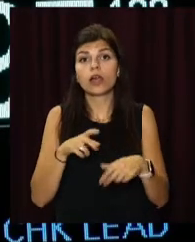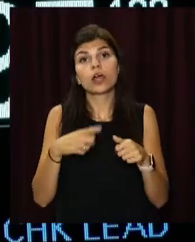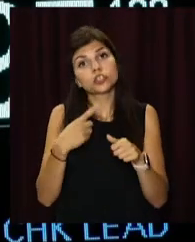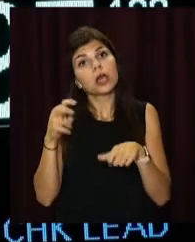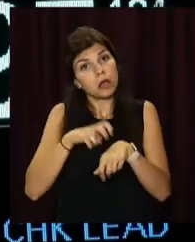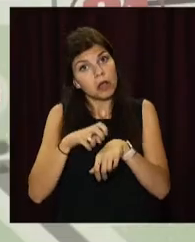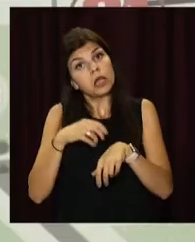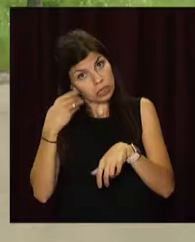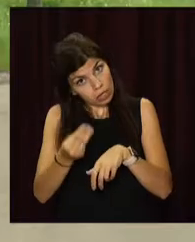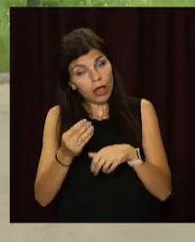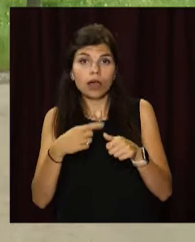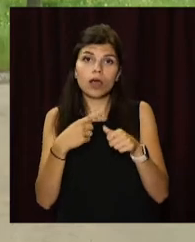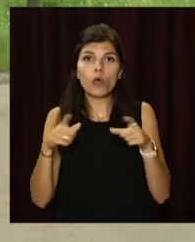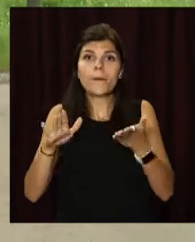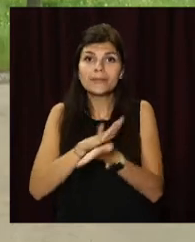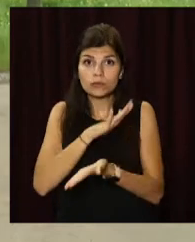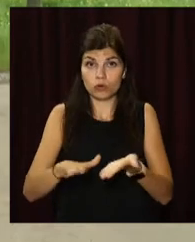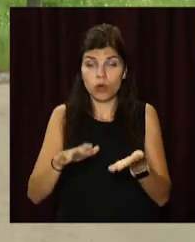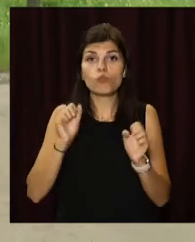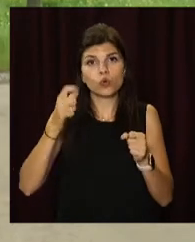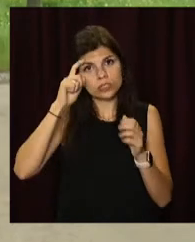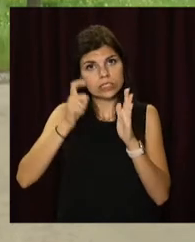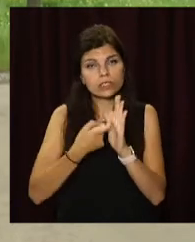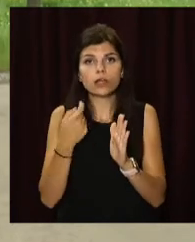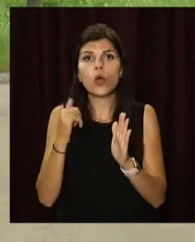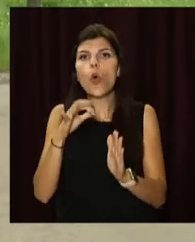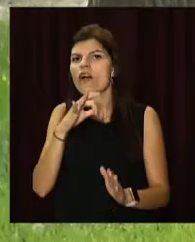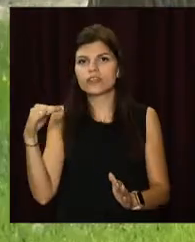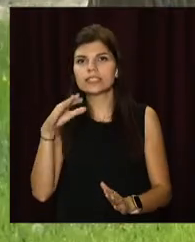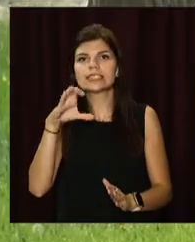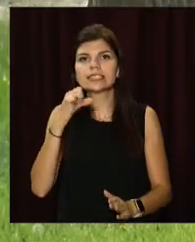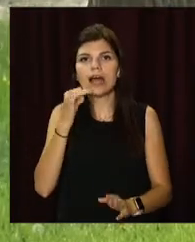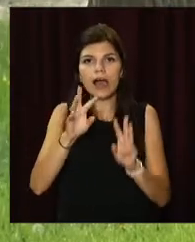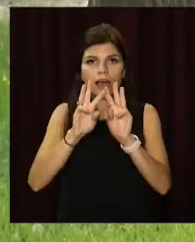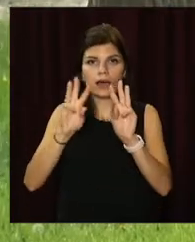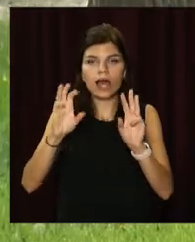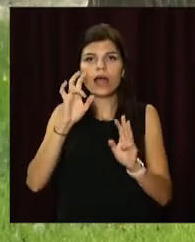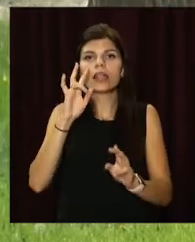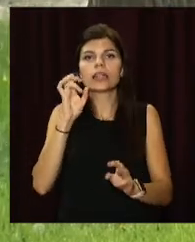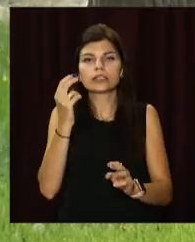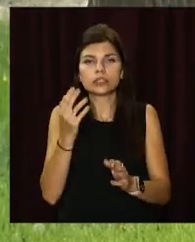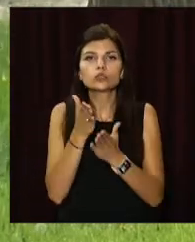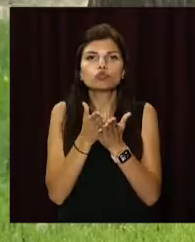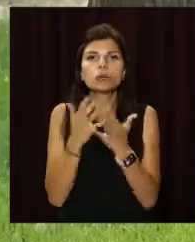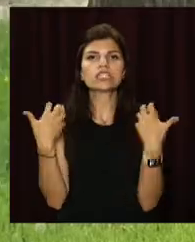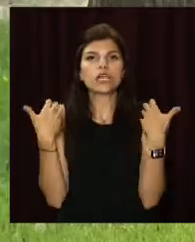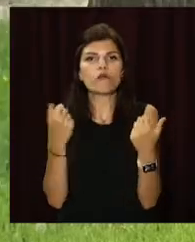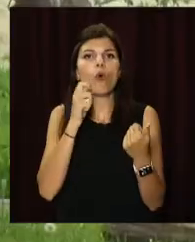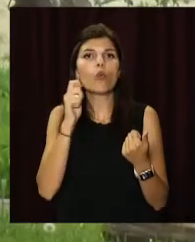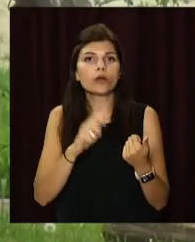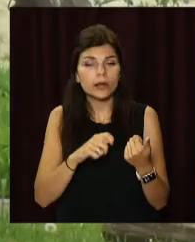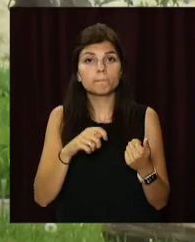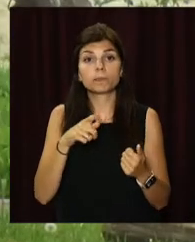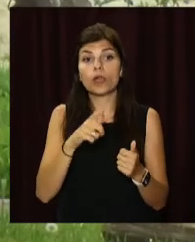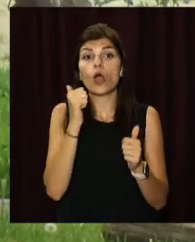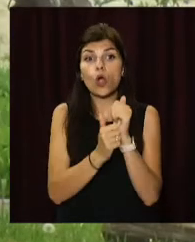надає лікарня ці та інші безкоштовні послуги, можна дізнатися на офіційному сайті Національної служби здоров'я України. Окрім цього, в